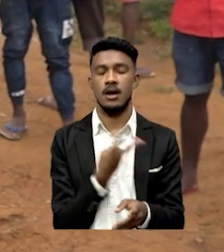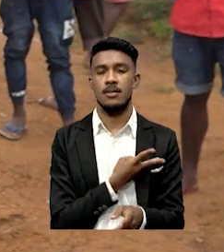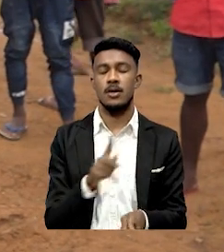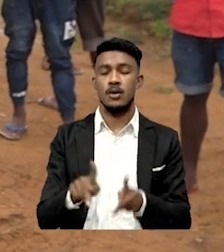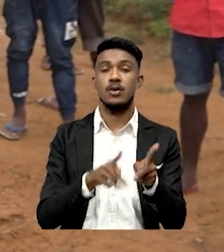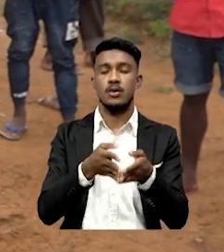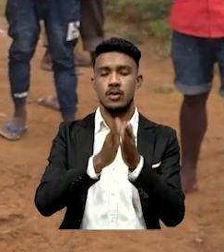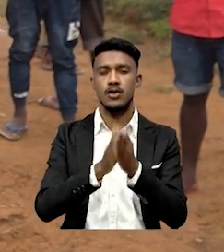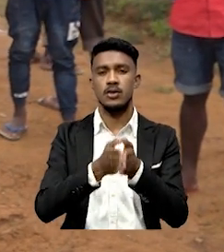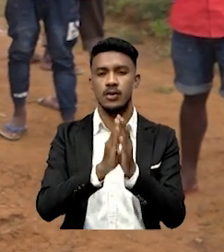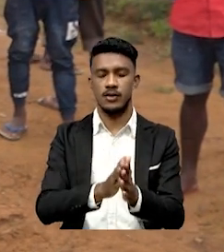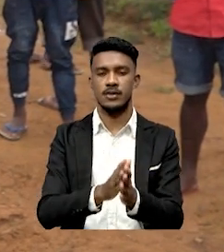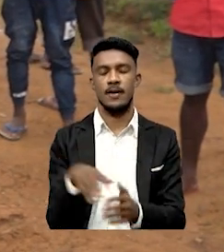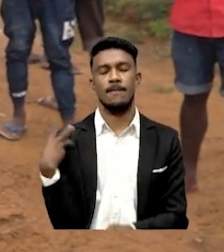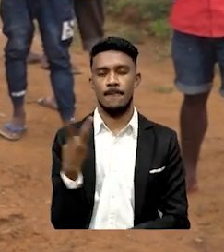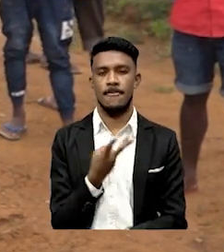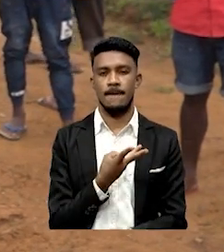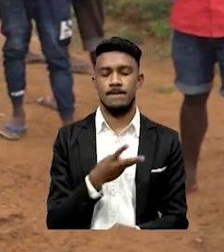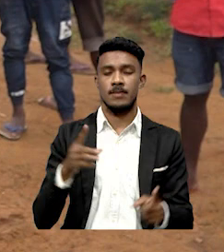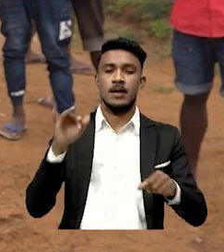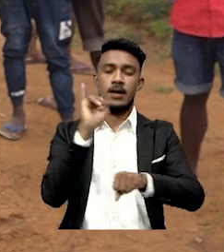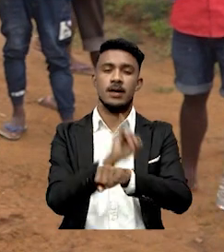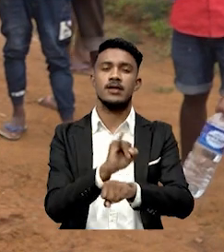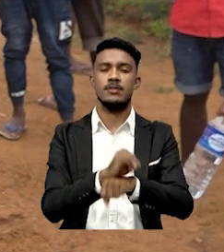tamba, yane amu igreja mo spesik.